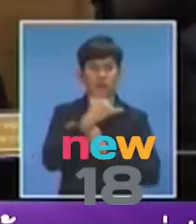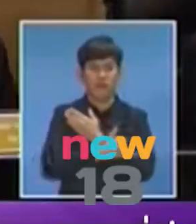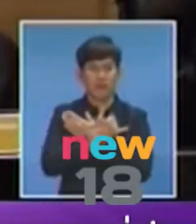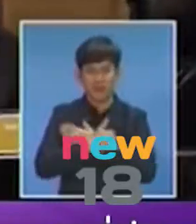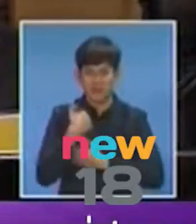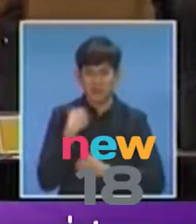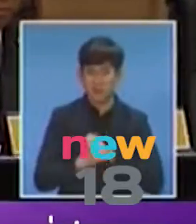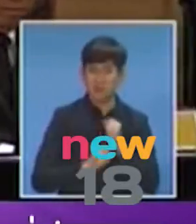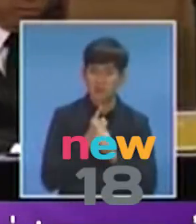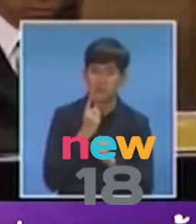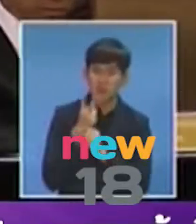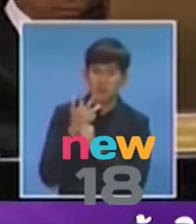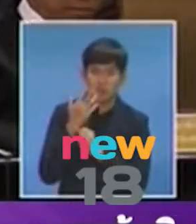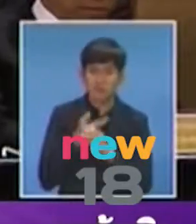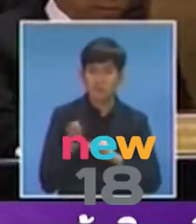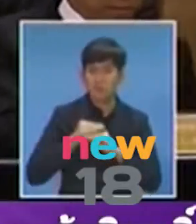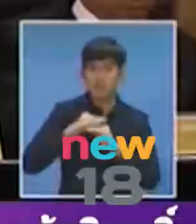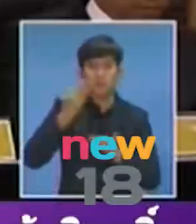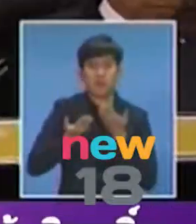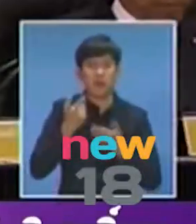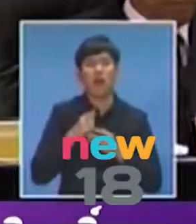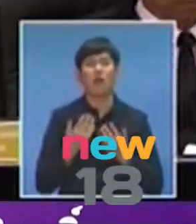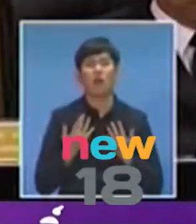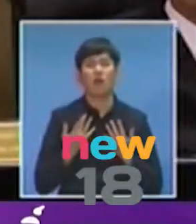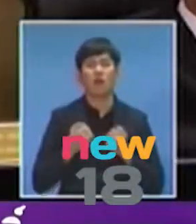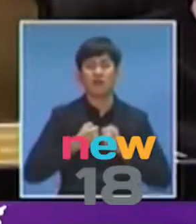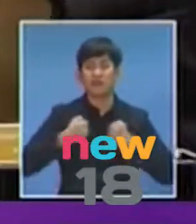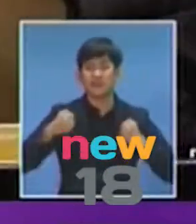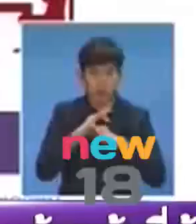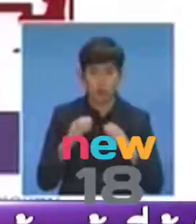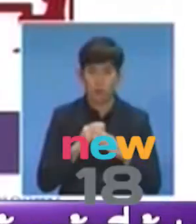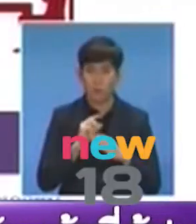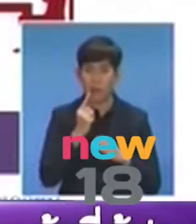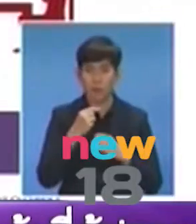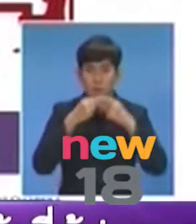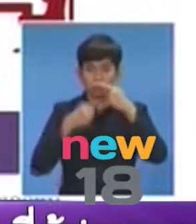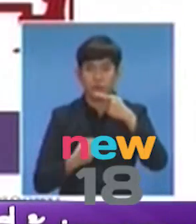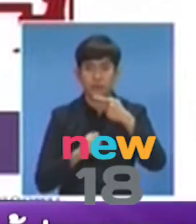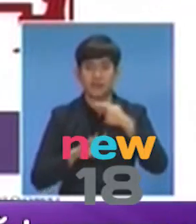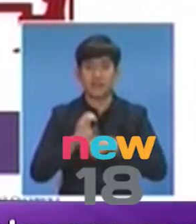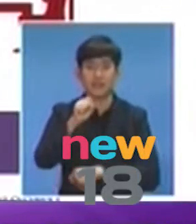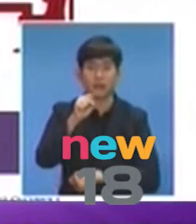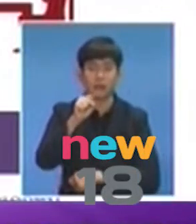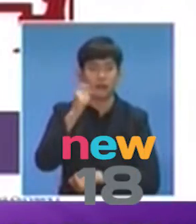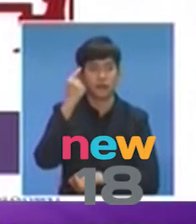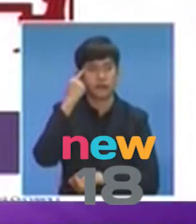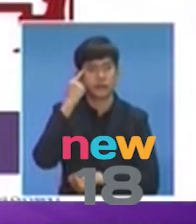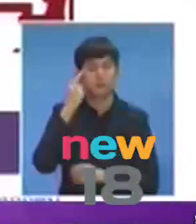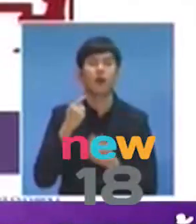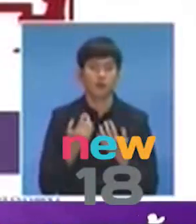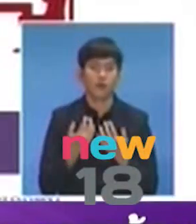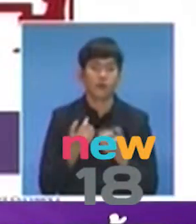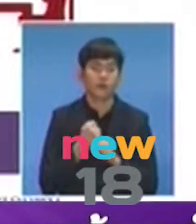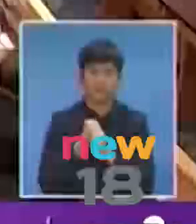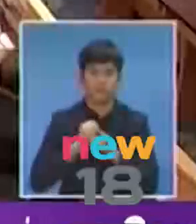ายาวนานจึงต้องเร่งสร้างความไว้ใจกันลดความหวาดระแวงทำทุกอย่างเพื่อผลประโยชน์ของชาติและประชาชนเพื่อให้เกิดขึ้นโด